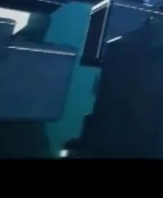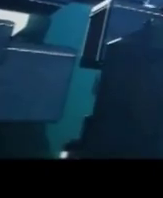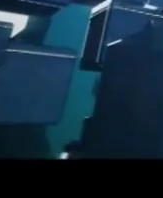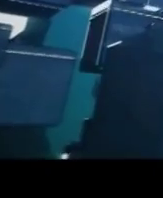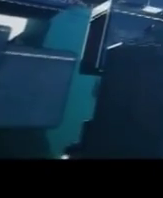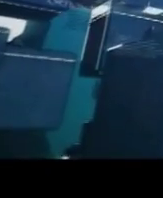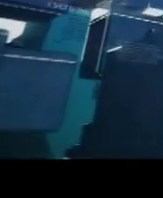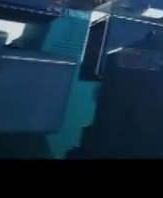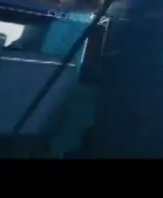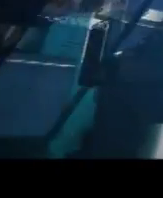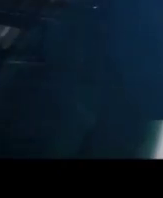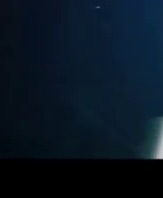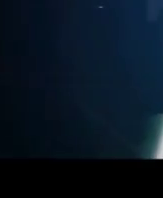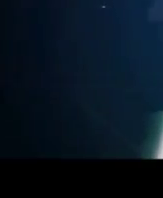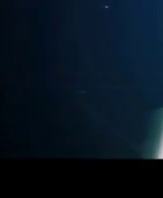Музика